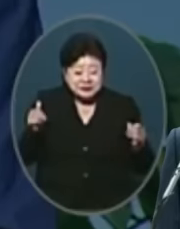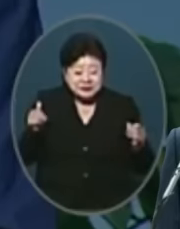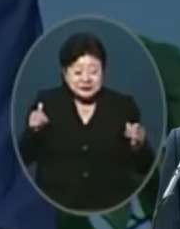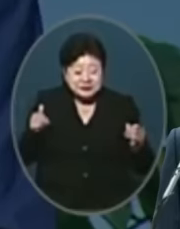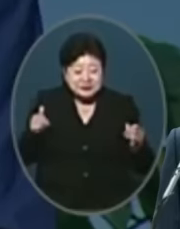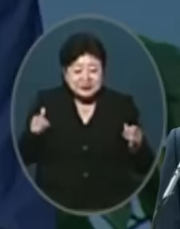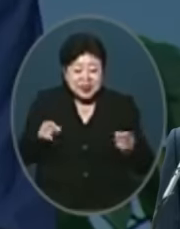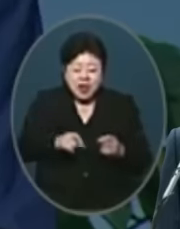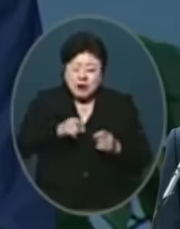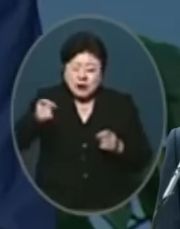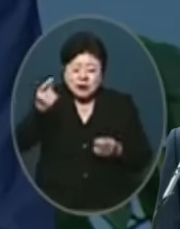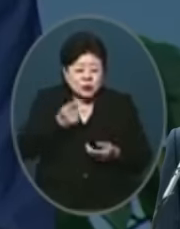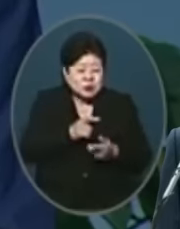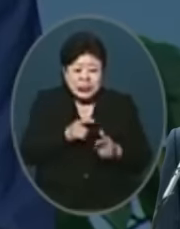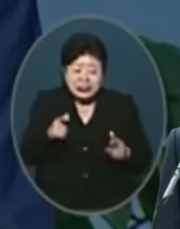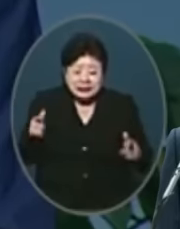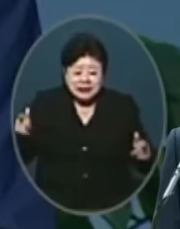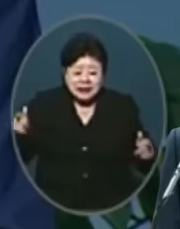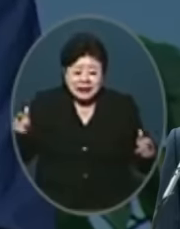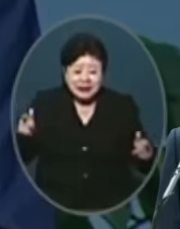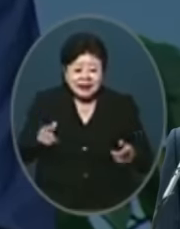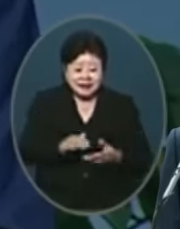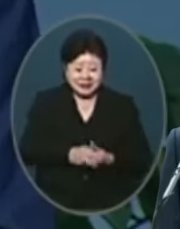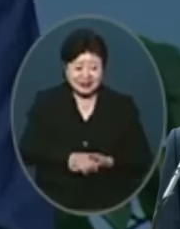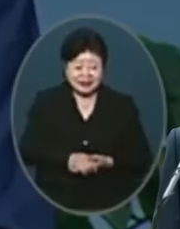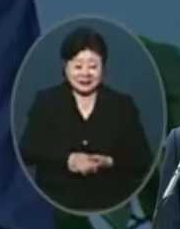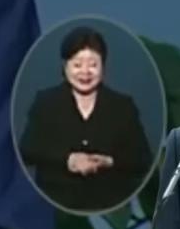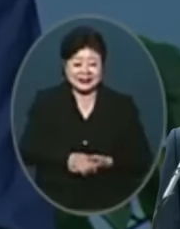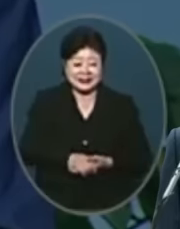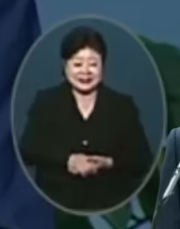그렇게 먼 데서 안 와서도